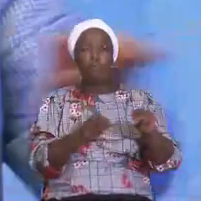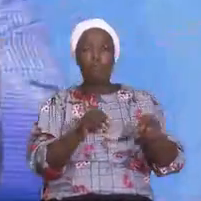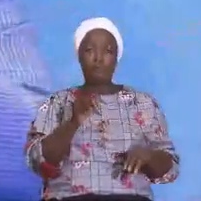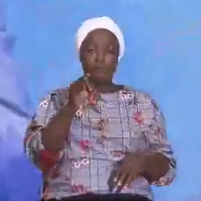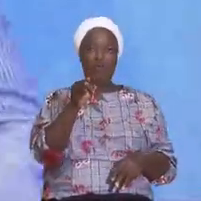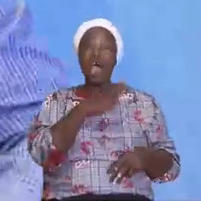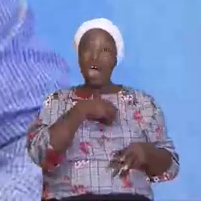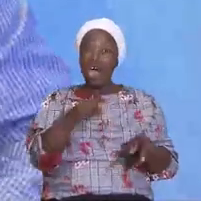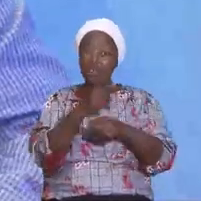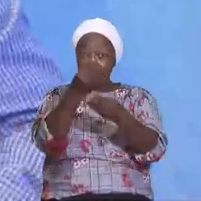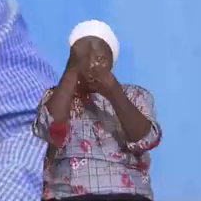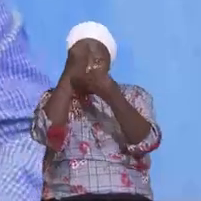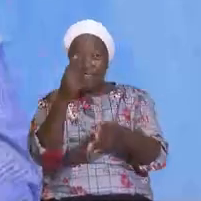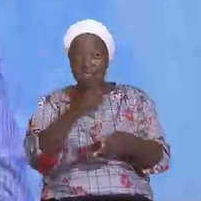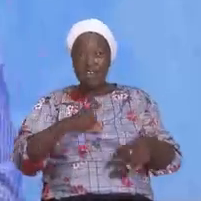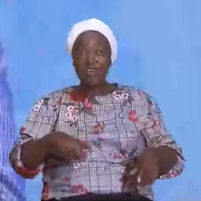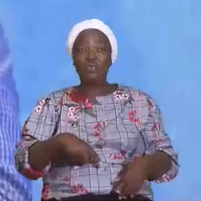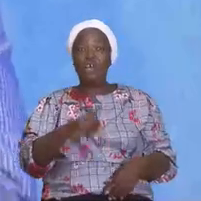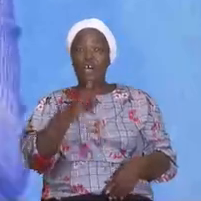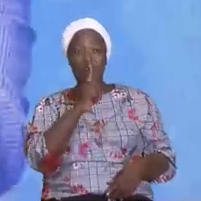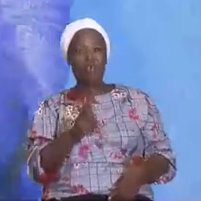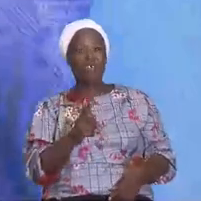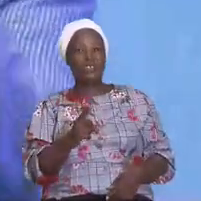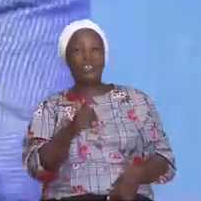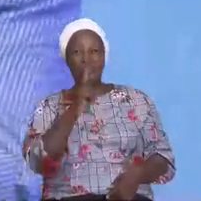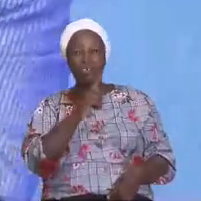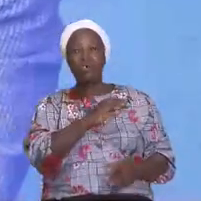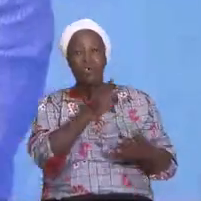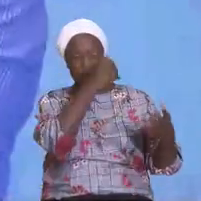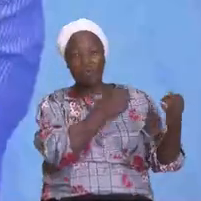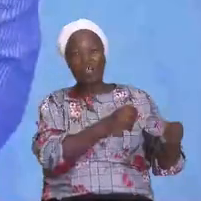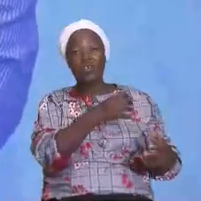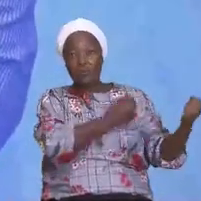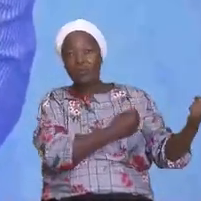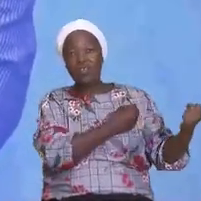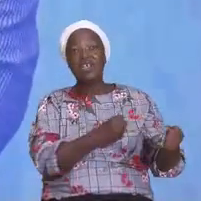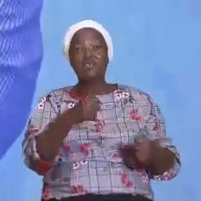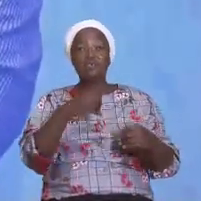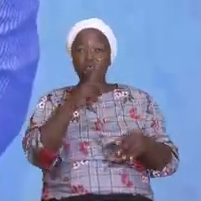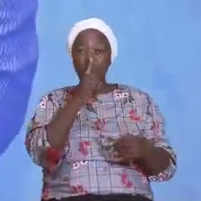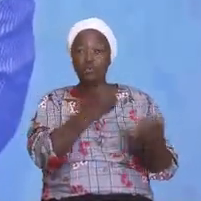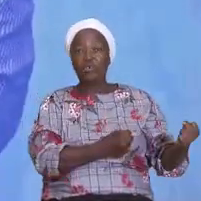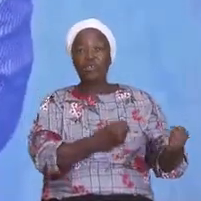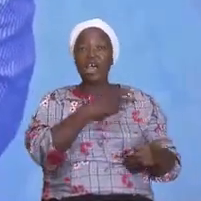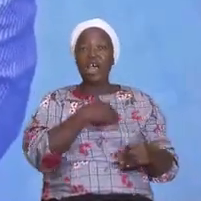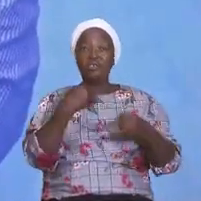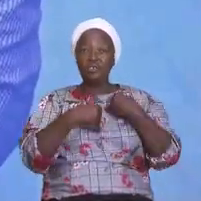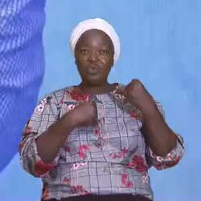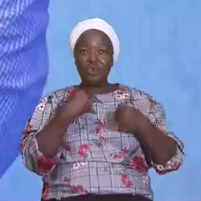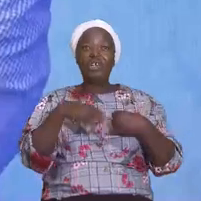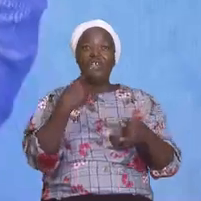ta verge et dis aux enfants d'Israël de marcher. Et comme ils ont obéi, l'assurance,